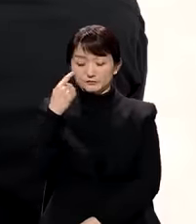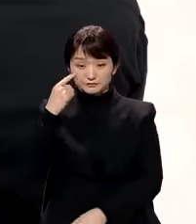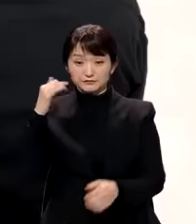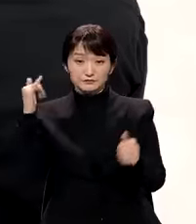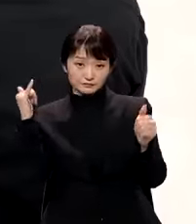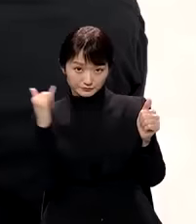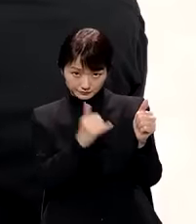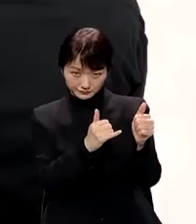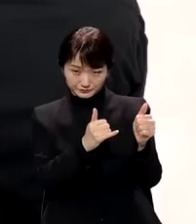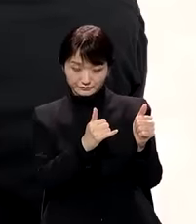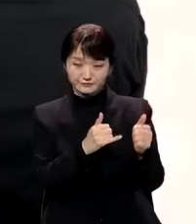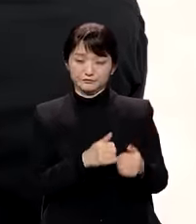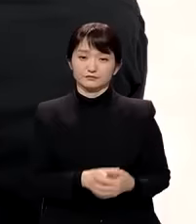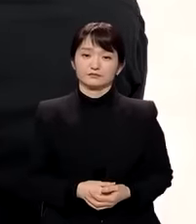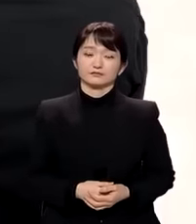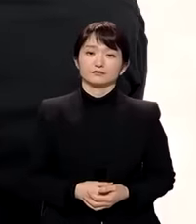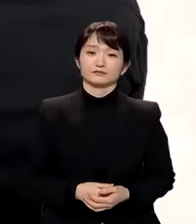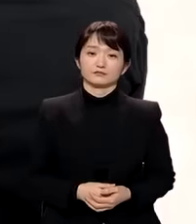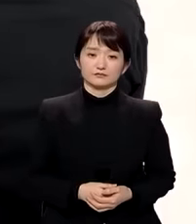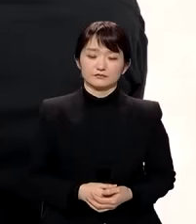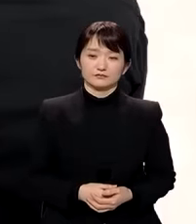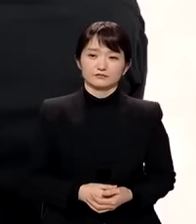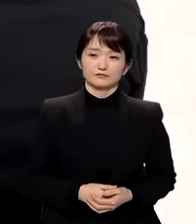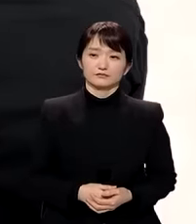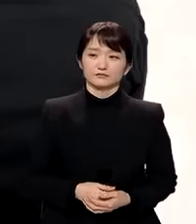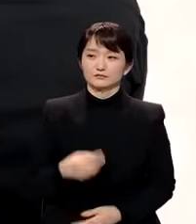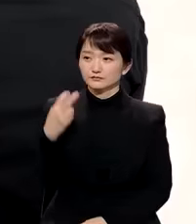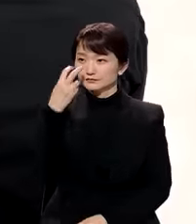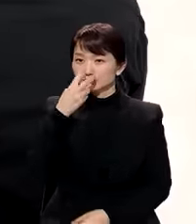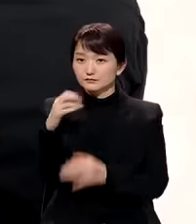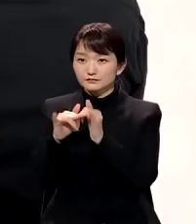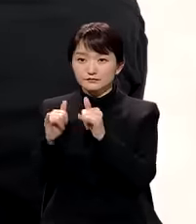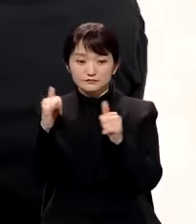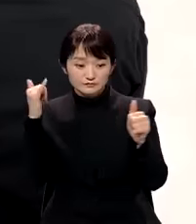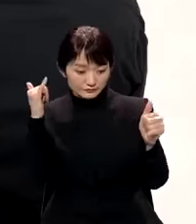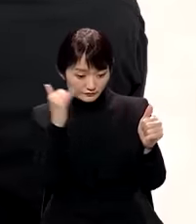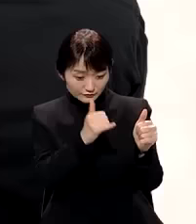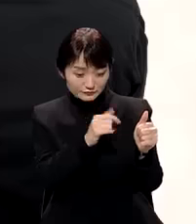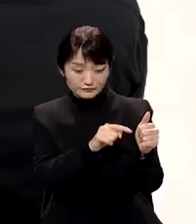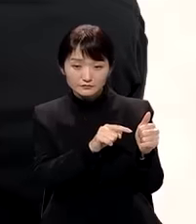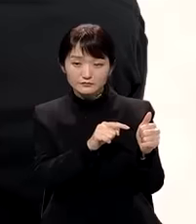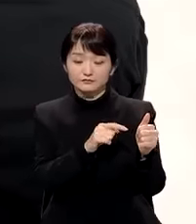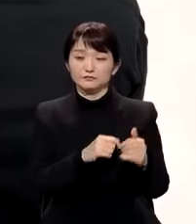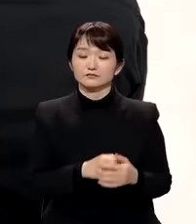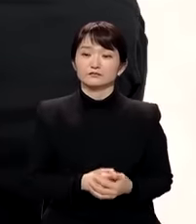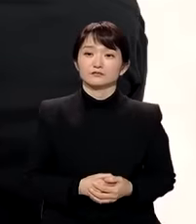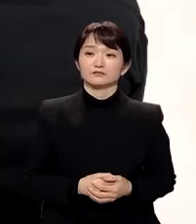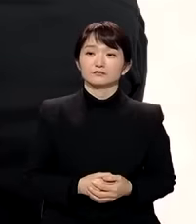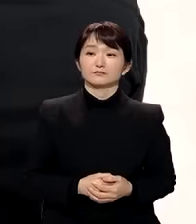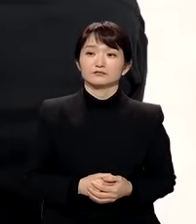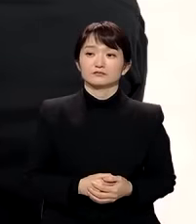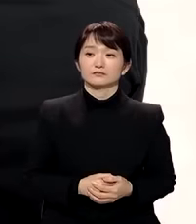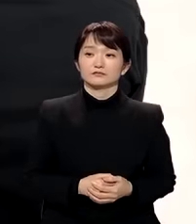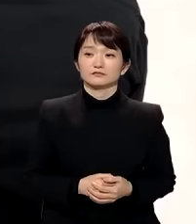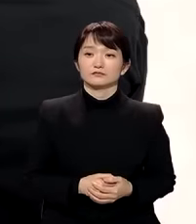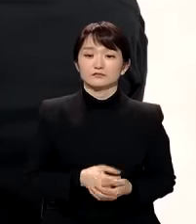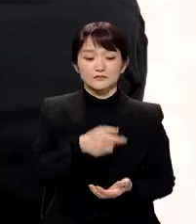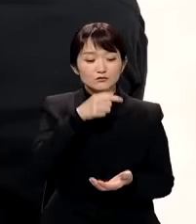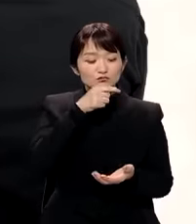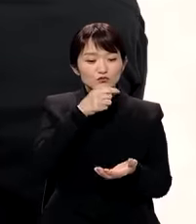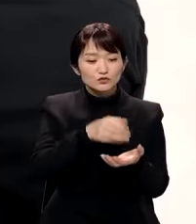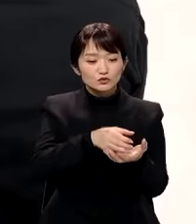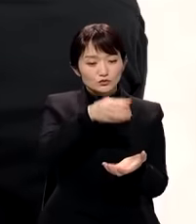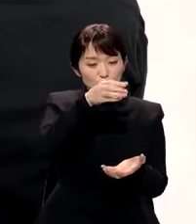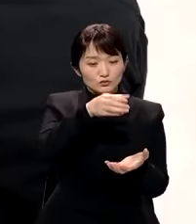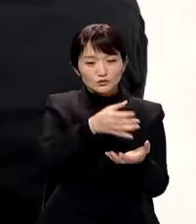이렇게 그 답변이 왔습니다 그래서이 관리인으로부터 연락이 왔는데 바로이 물통을이 생수통을